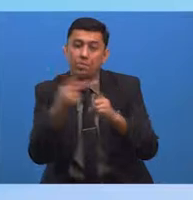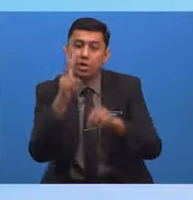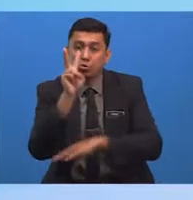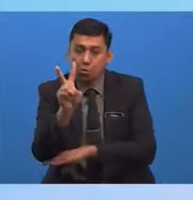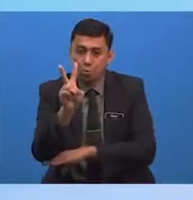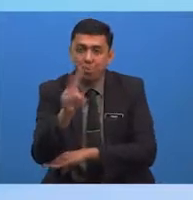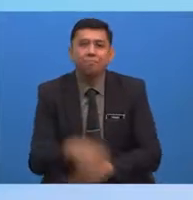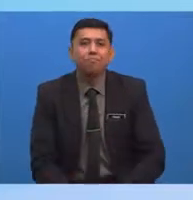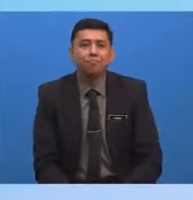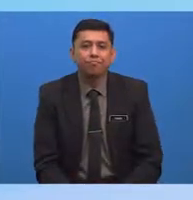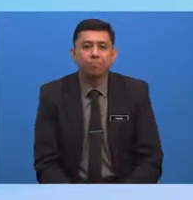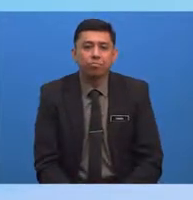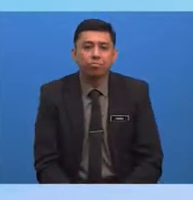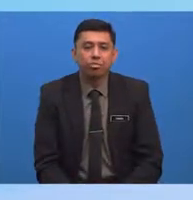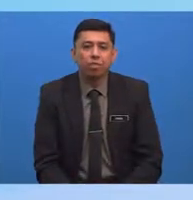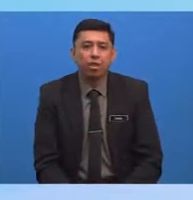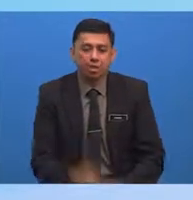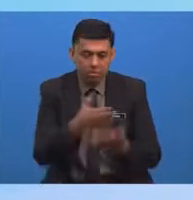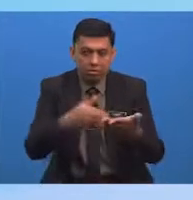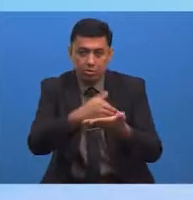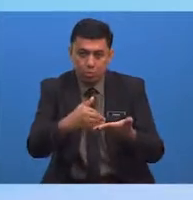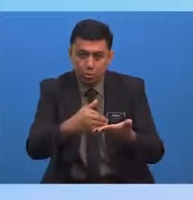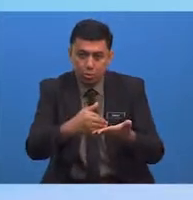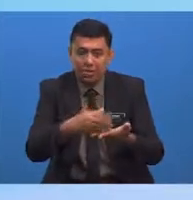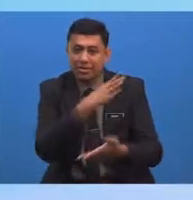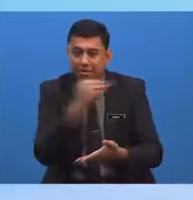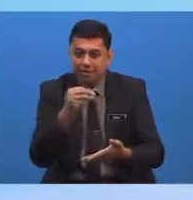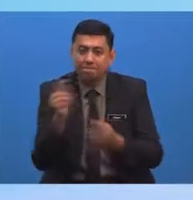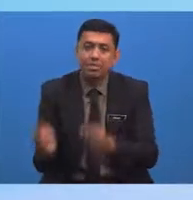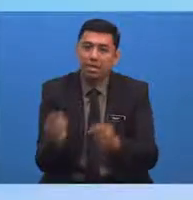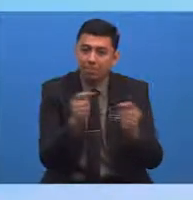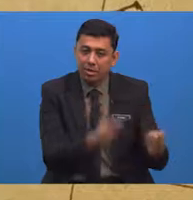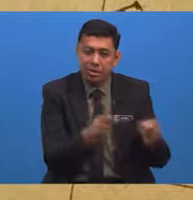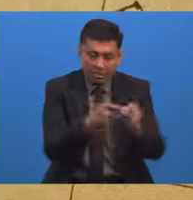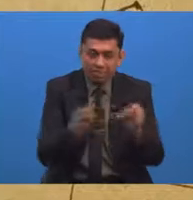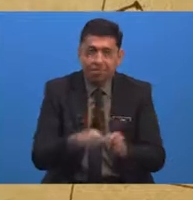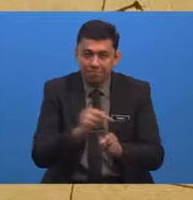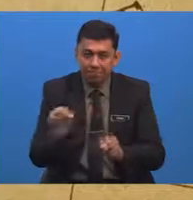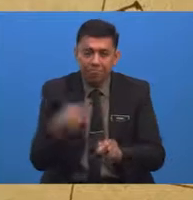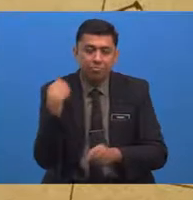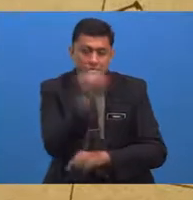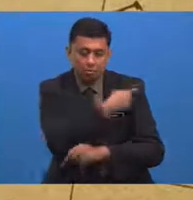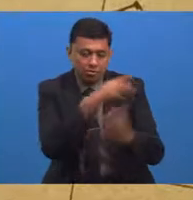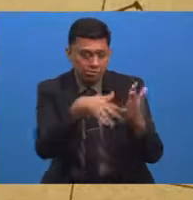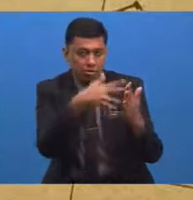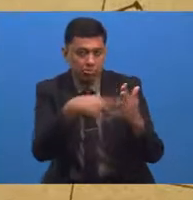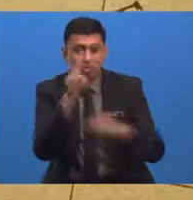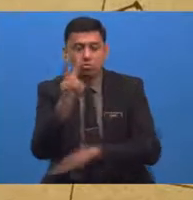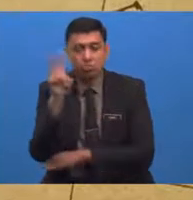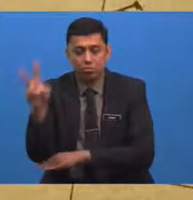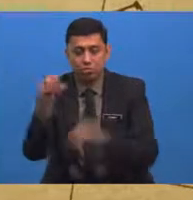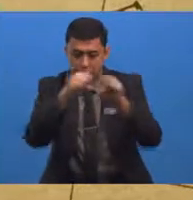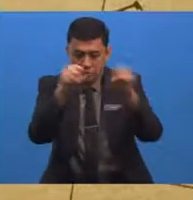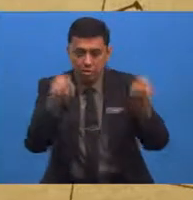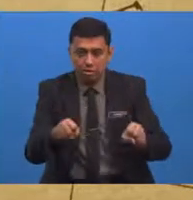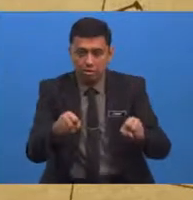dua, iaitu sistem kesukuan dan sistem pentadbiran tempatan. Kita akan mengkaji kedua-dua sistem